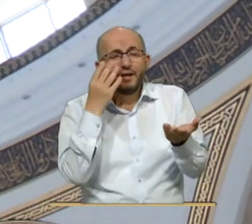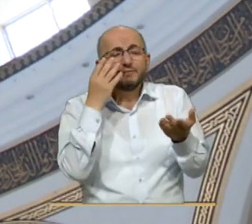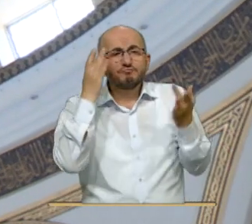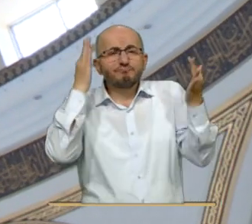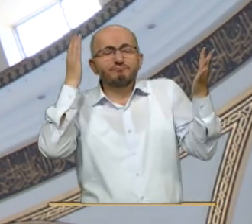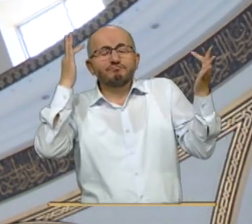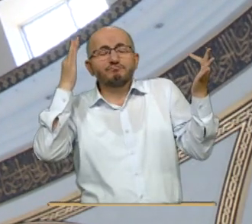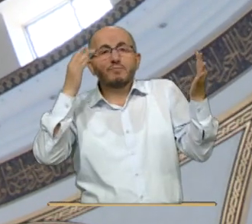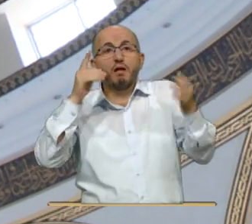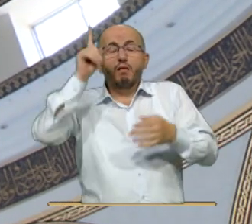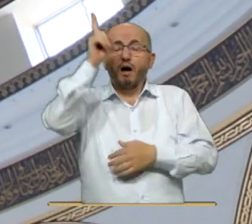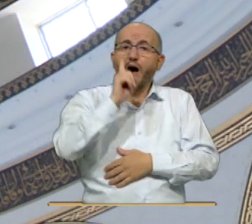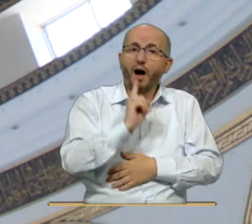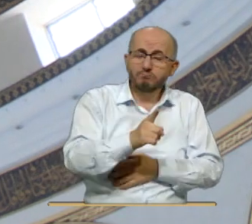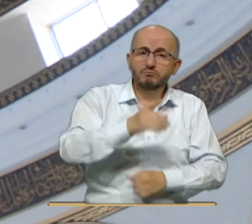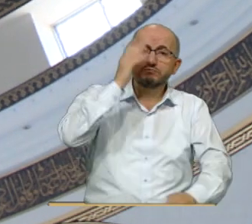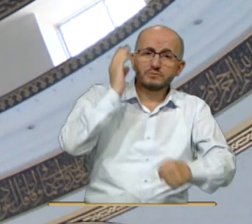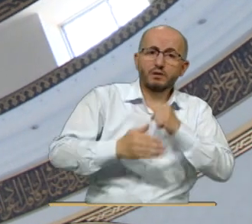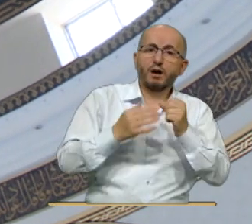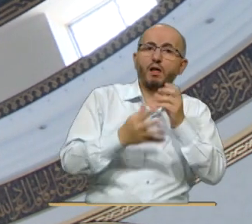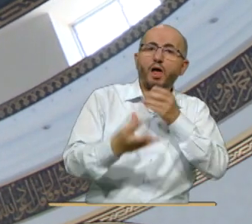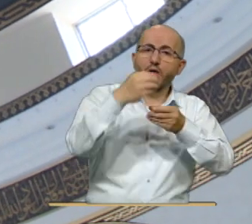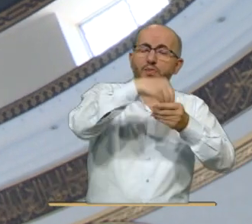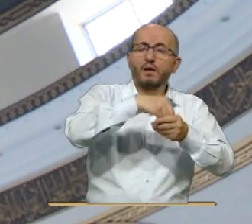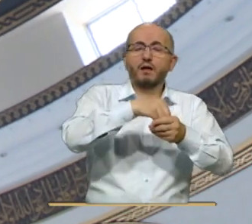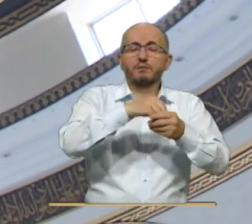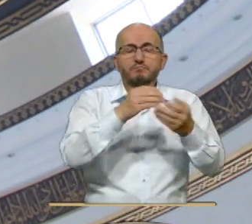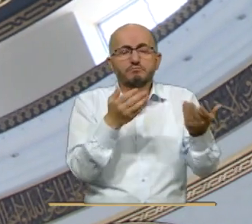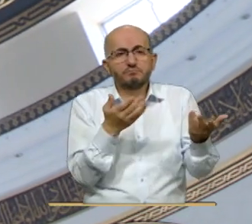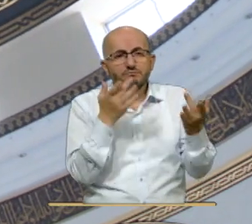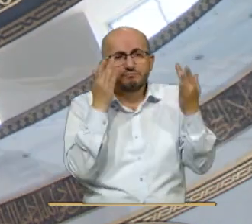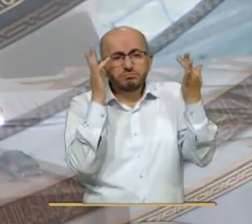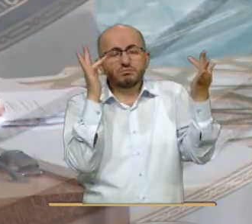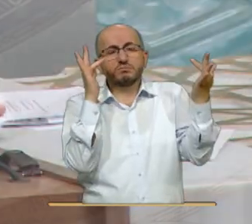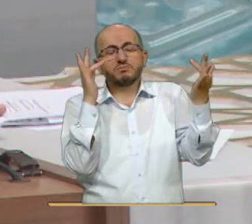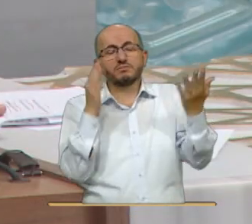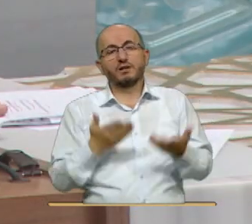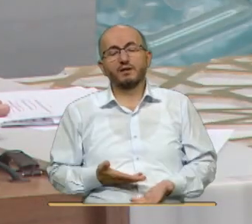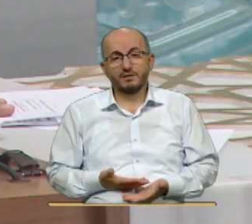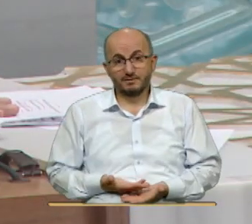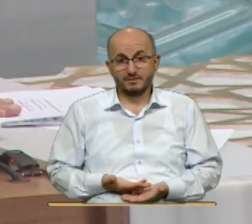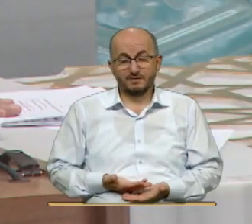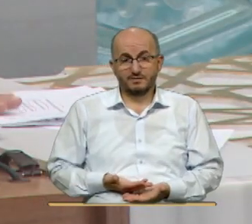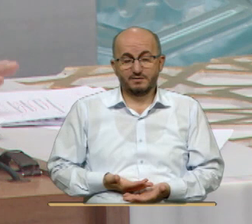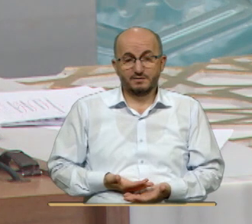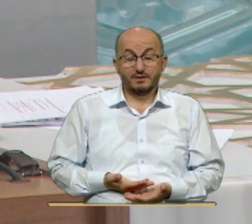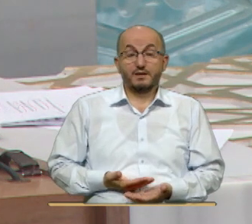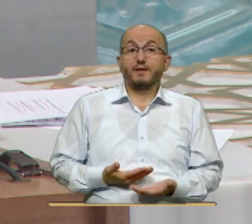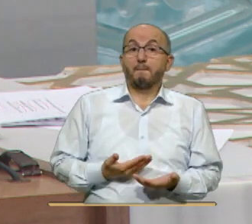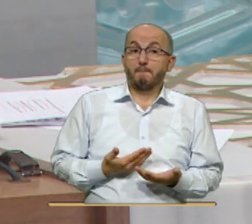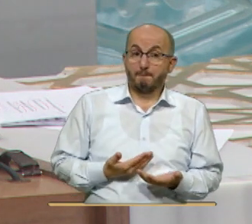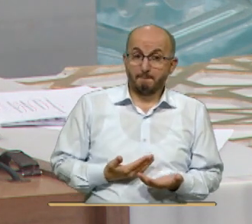ilahi buyruklar, emirler, yasaklar, bunlara karşı yabancıyız. Demek